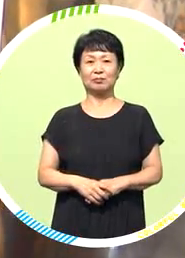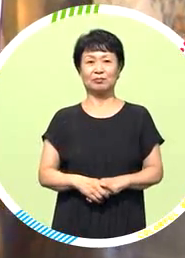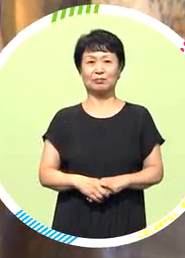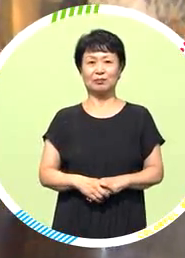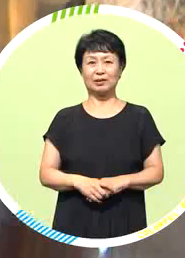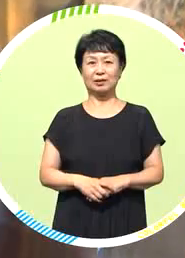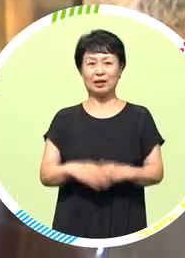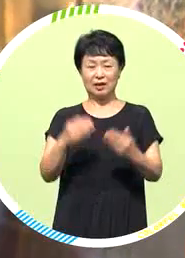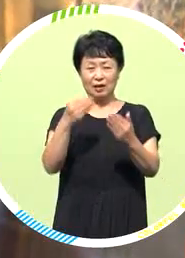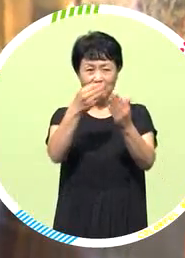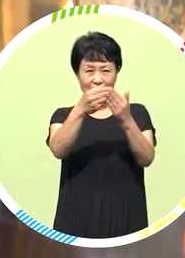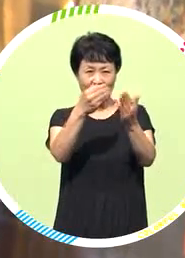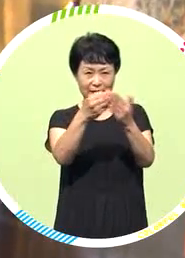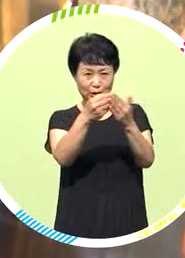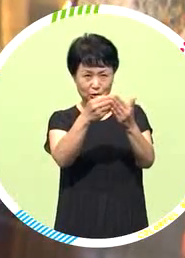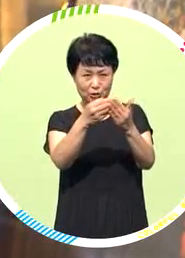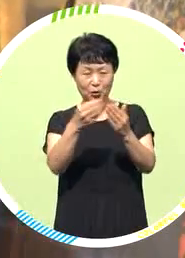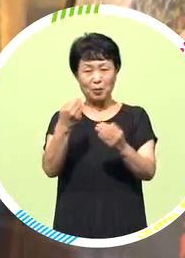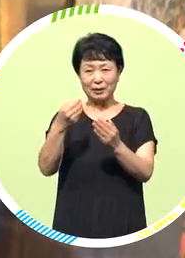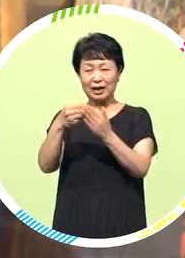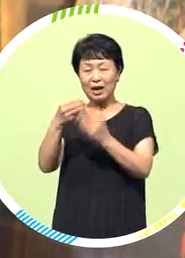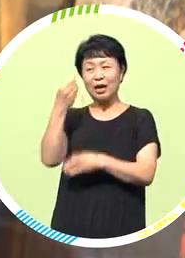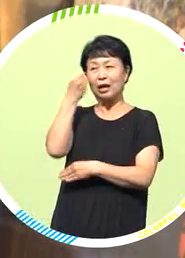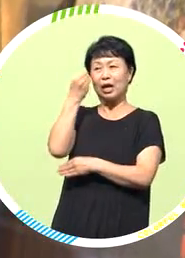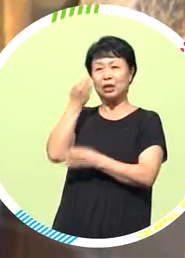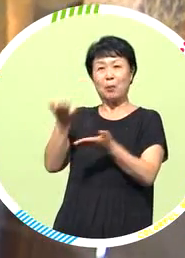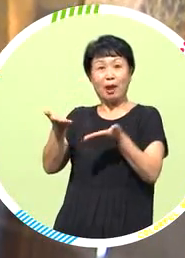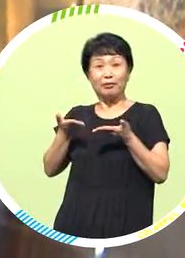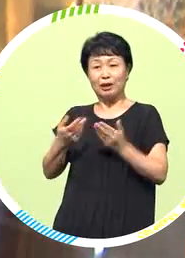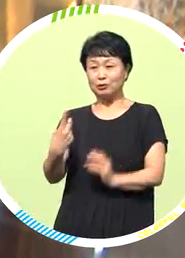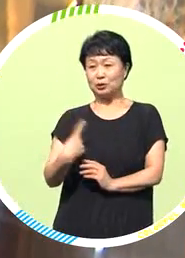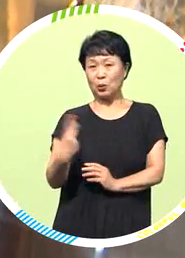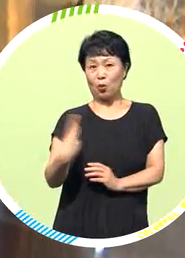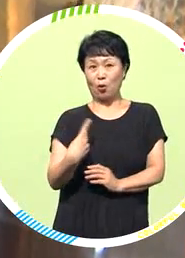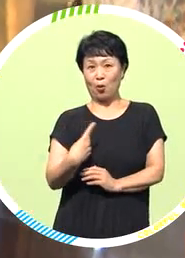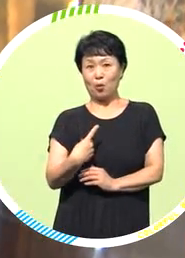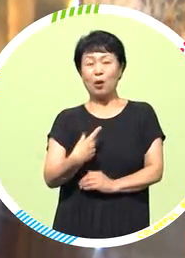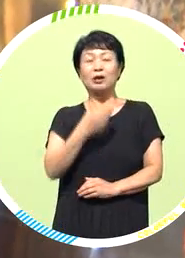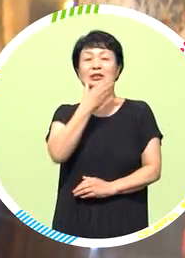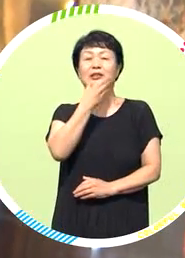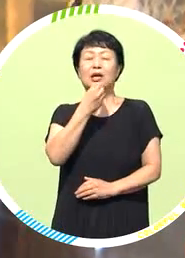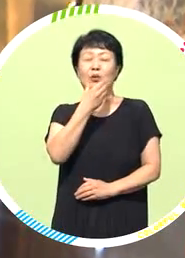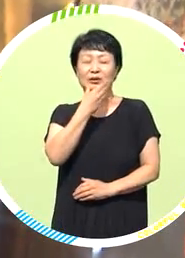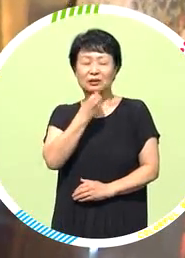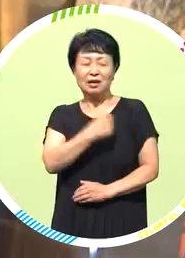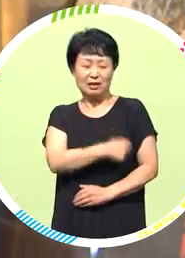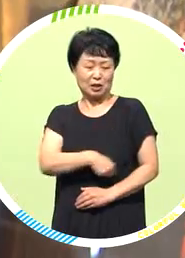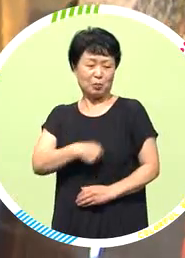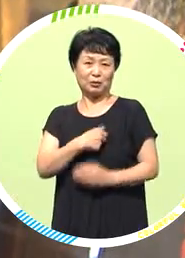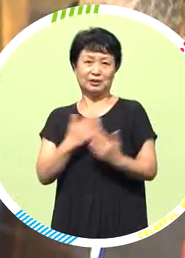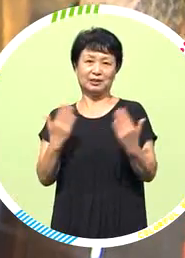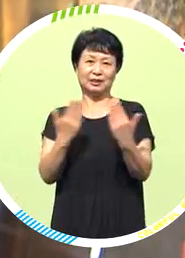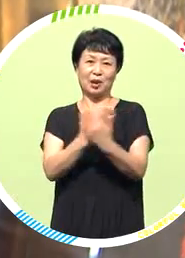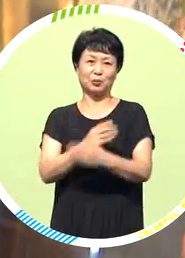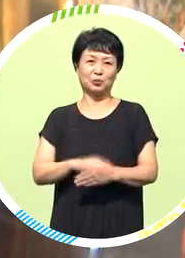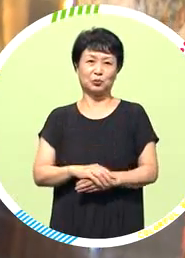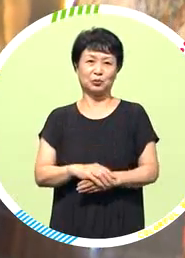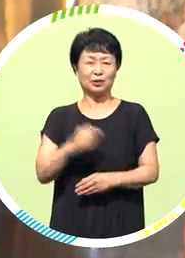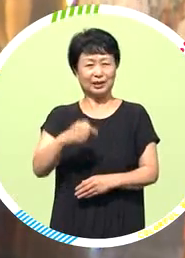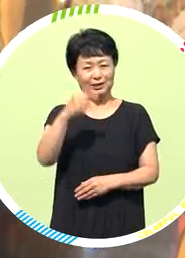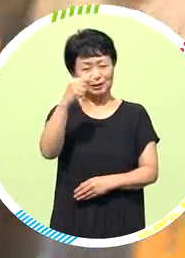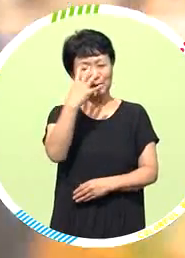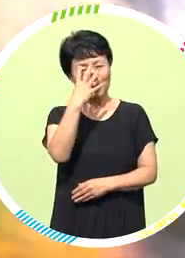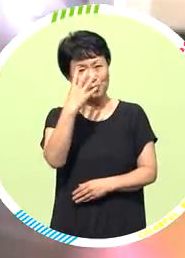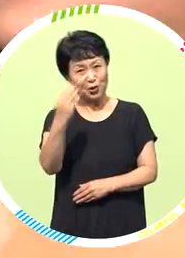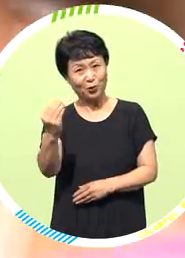書かれてる人もあと書いた人もすごく幸せな気持ちになるんですね、うんうん、それがやっぱり一番だと